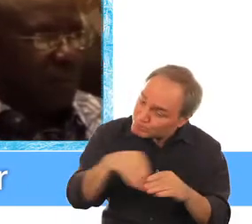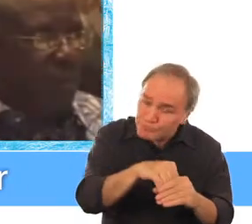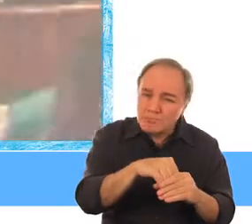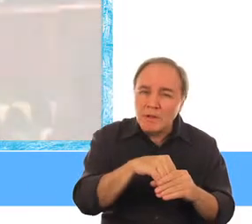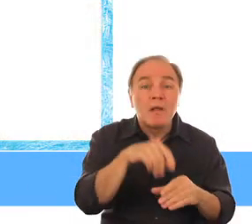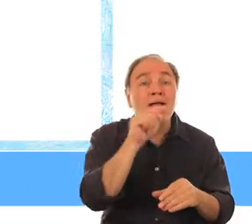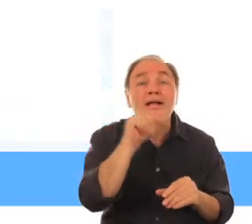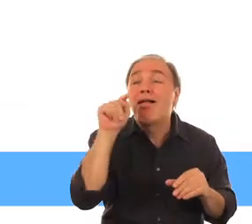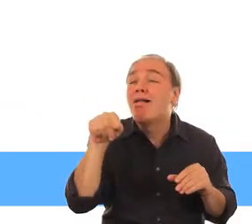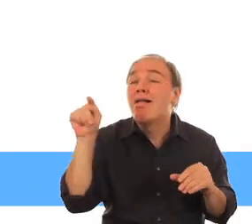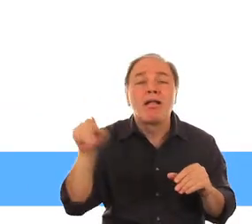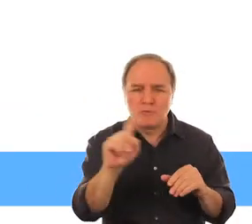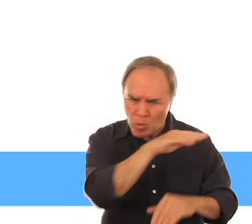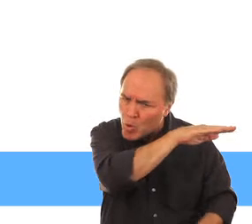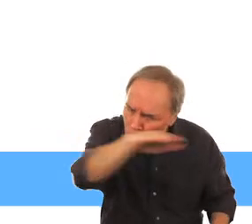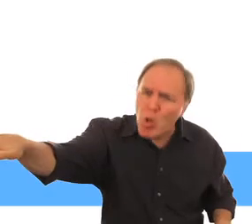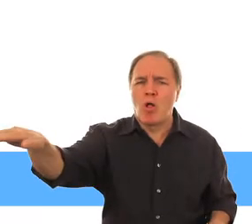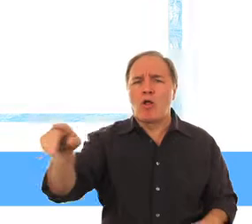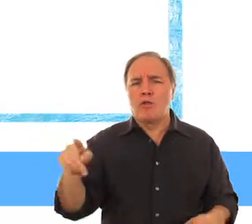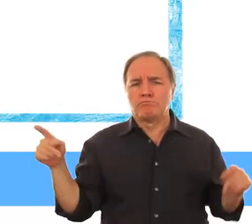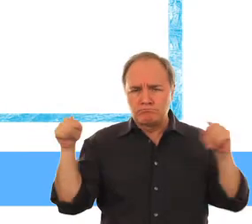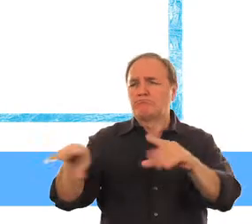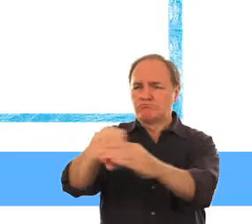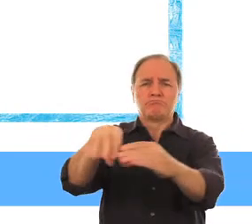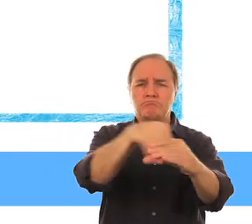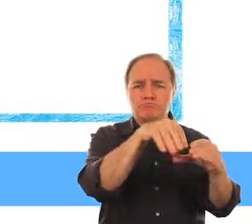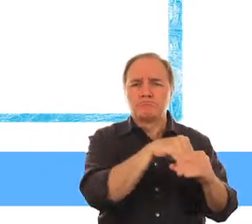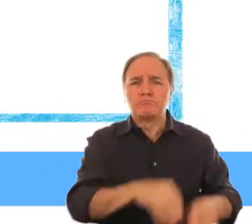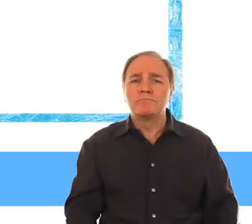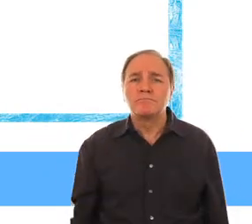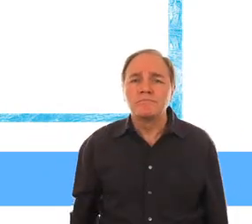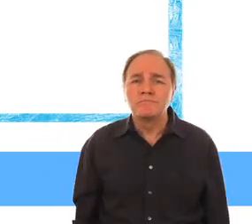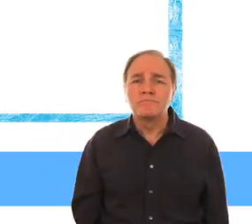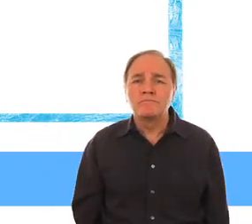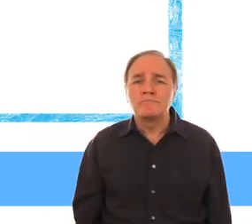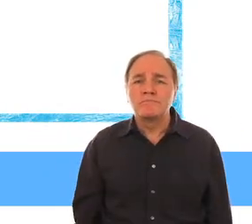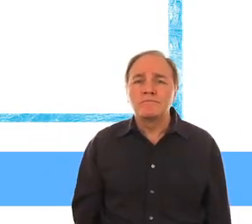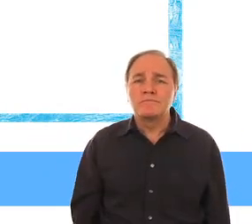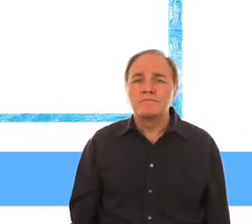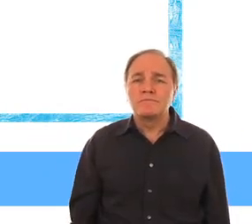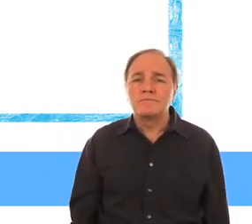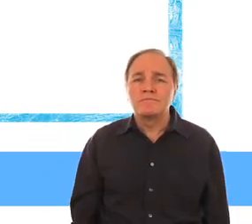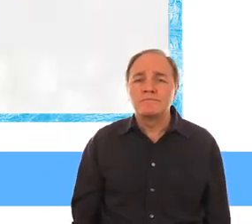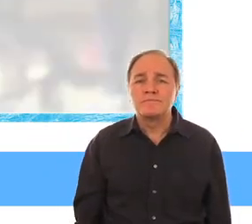destinés. Un point de vue de Jordanie.